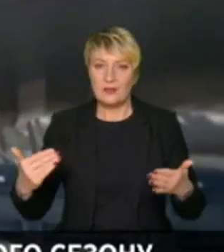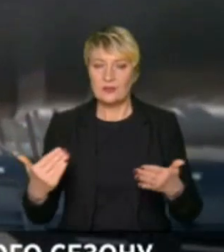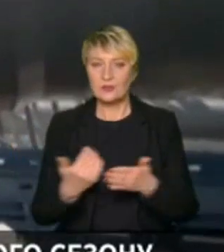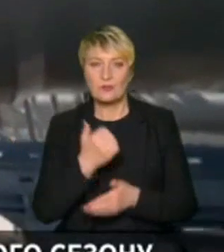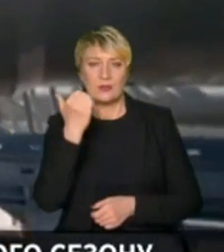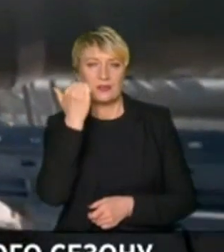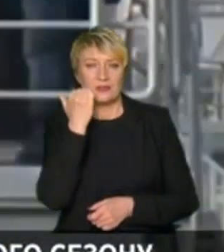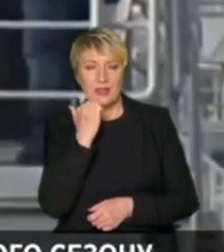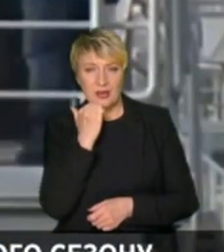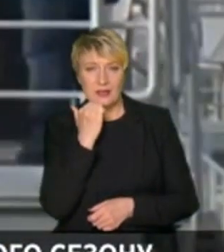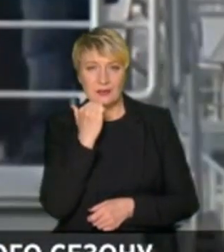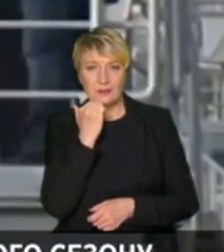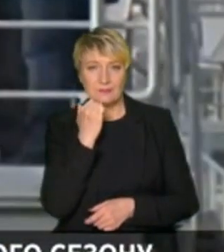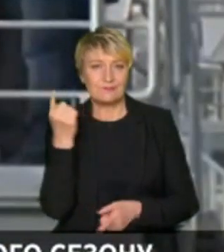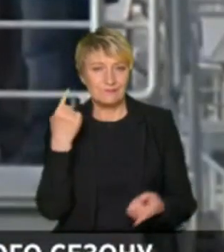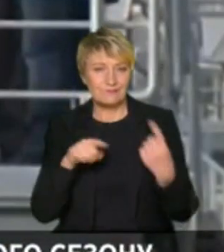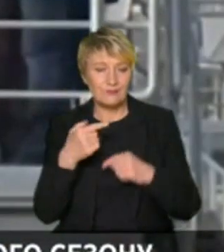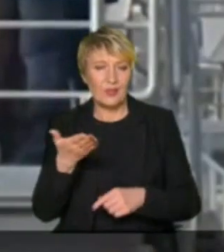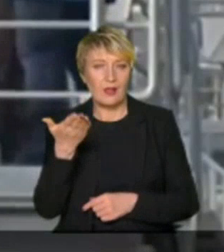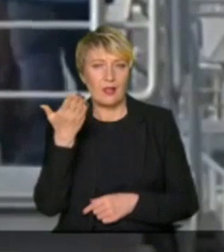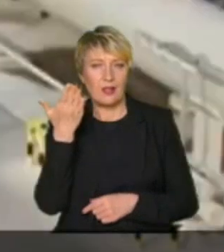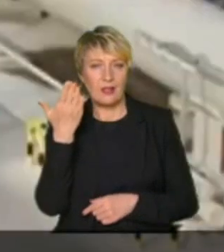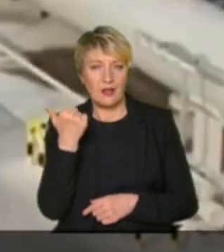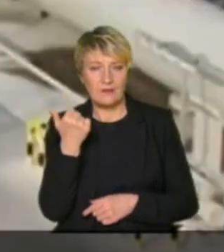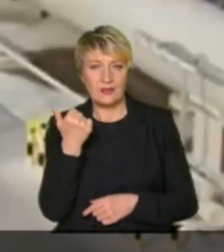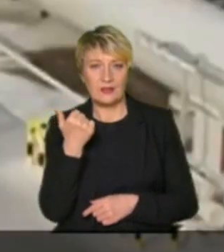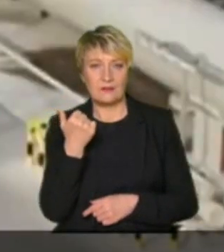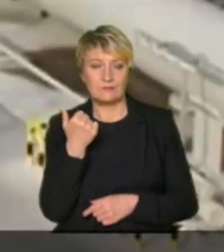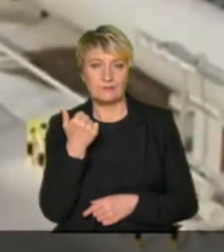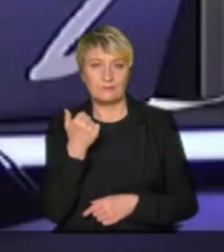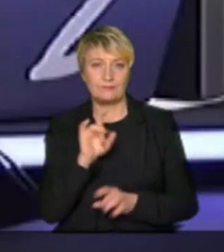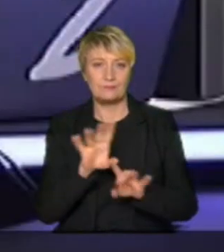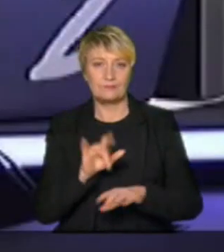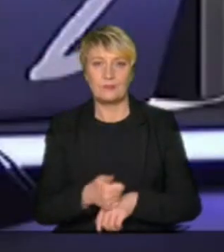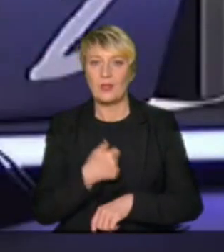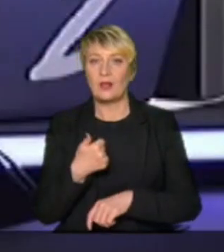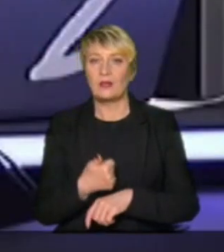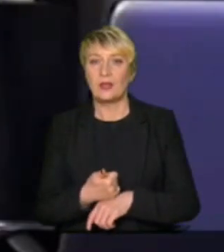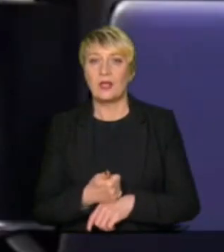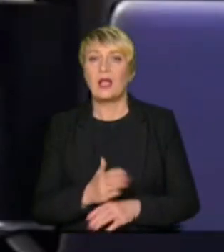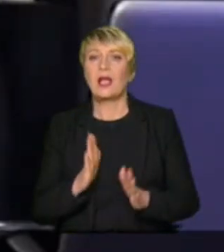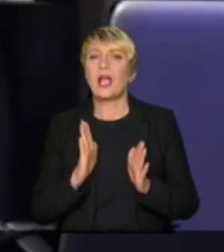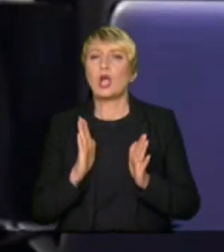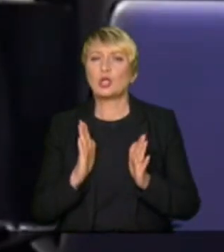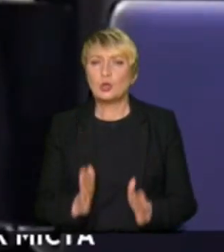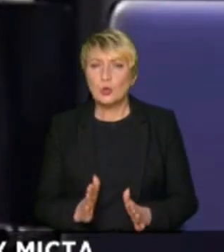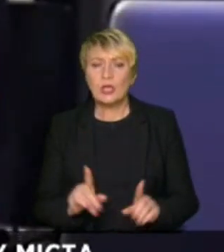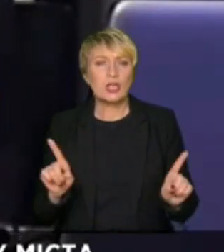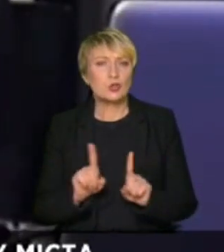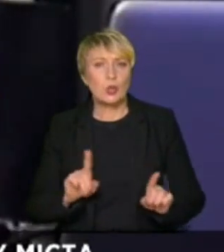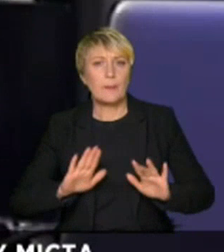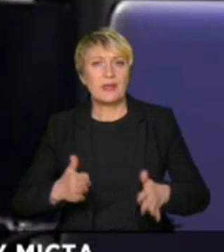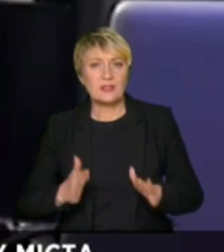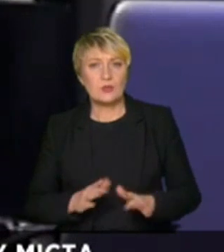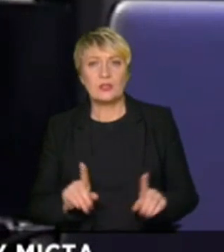старі, я б сказав, вже давно затухнявілі пісні о главном. Як тільки щось відбувається, от як